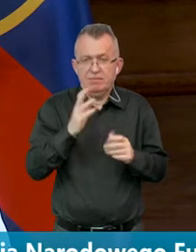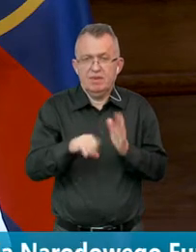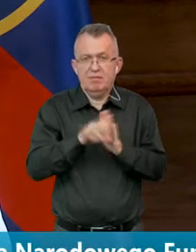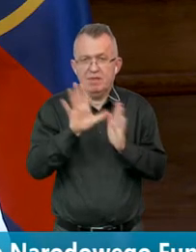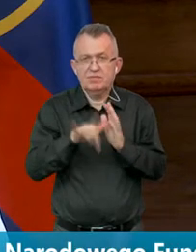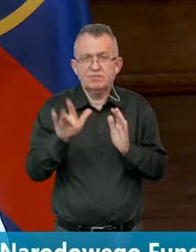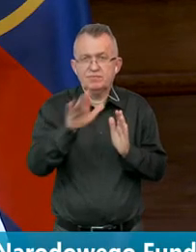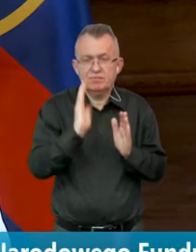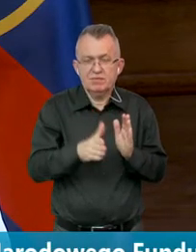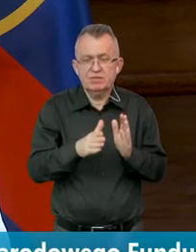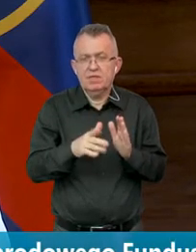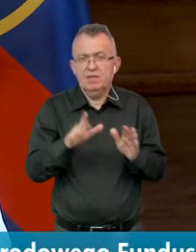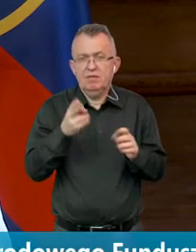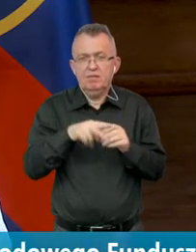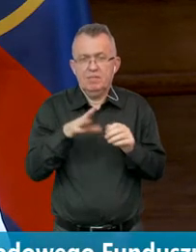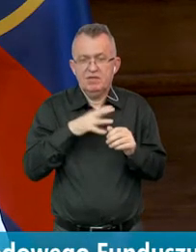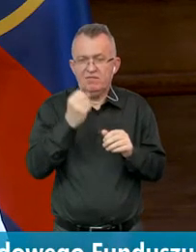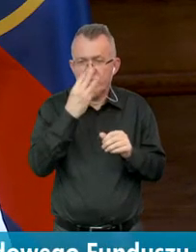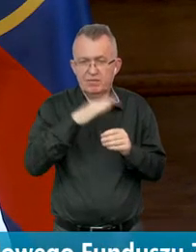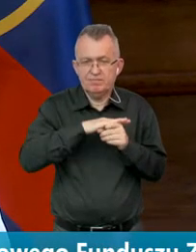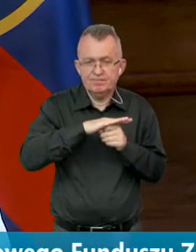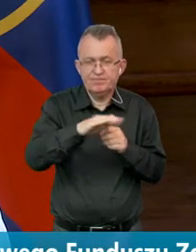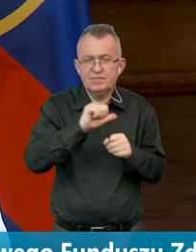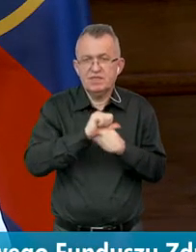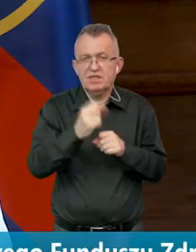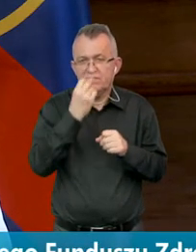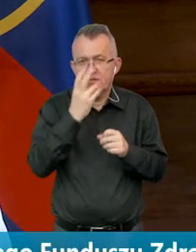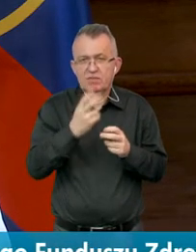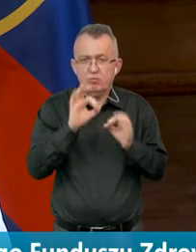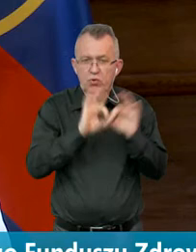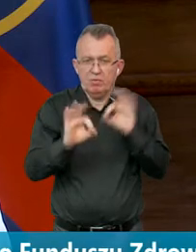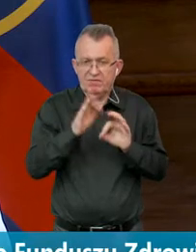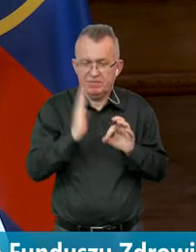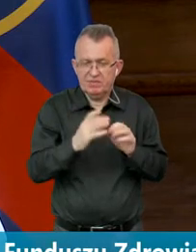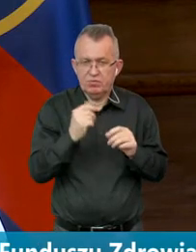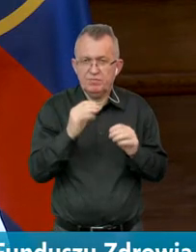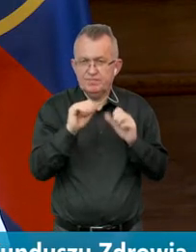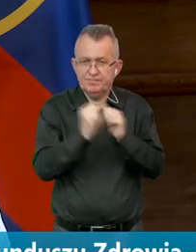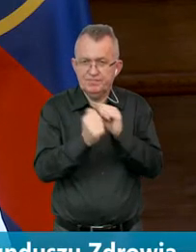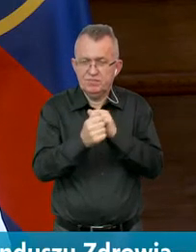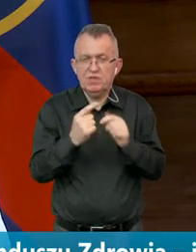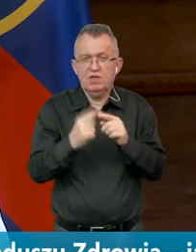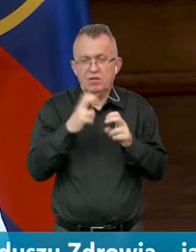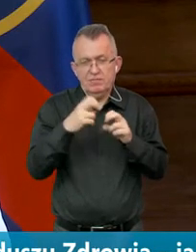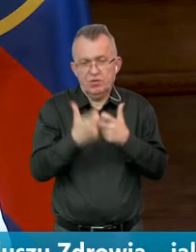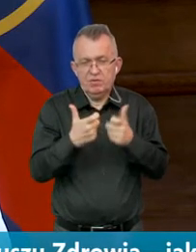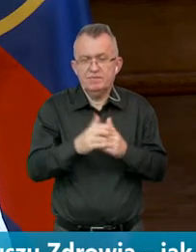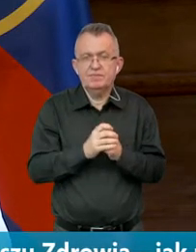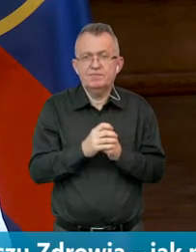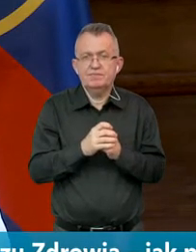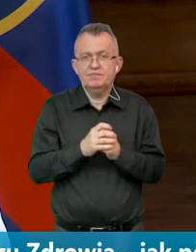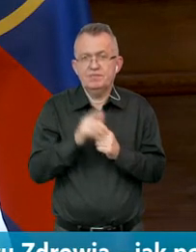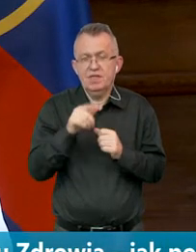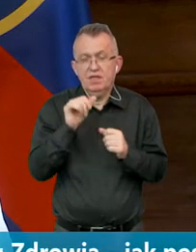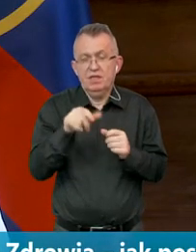W niektórych miejscach mamy tak zwane kwietne łąki. Będziemy też w tym roku je poprawiali jeszcze i o nie też zadbamy.